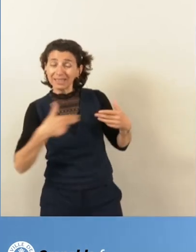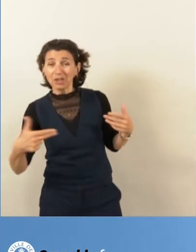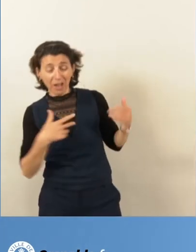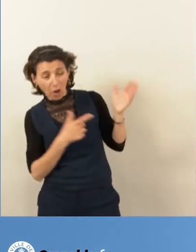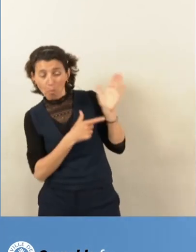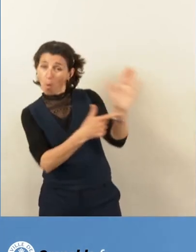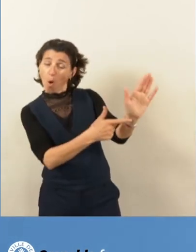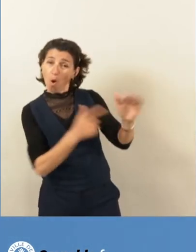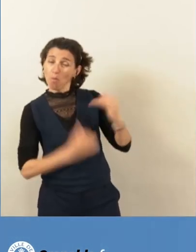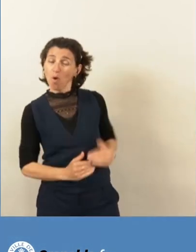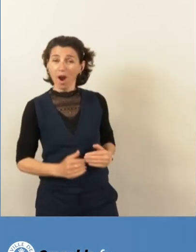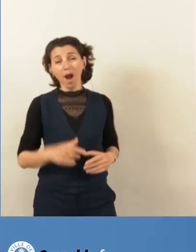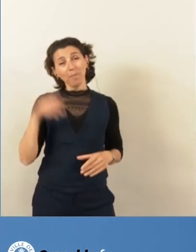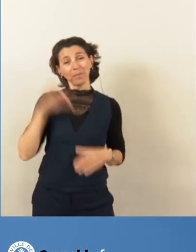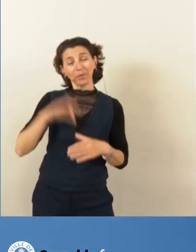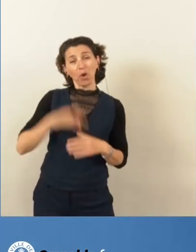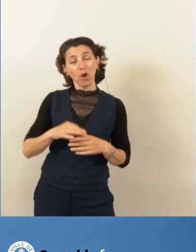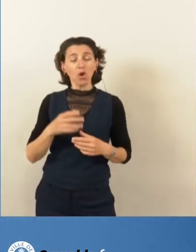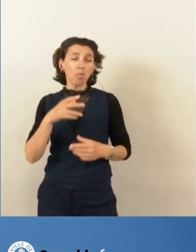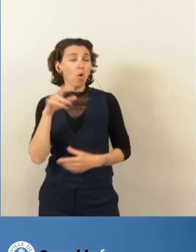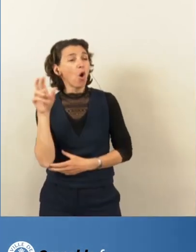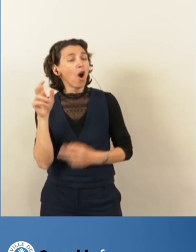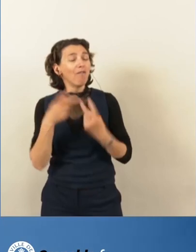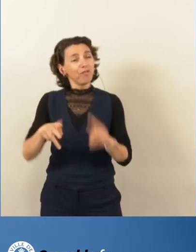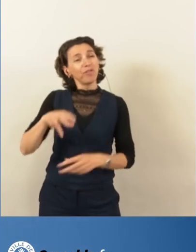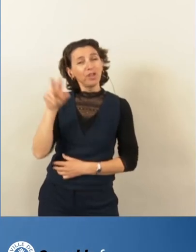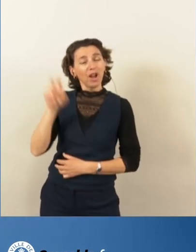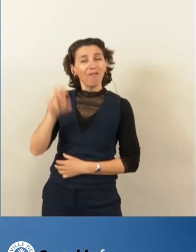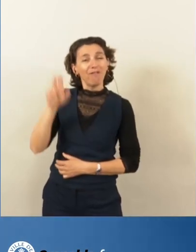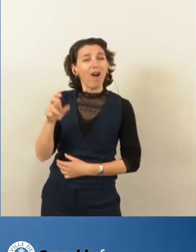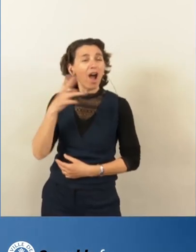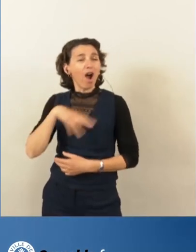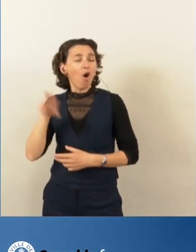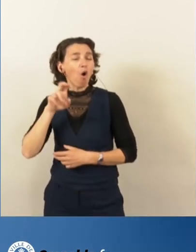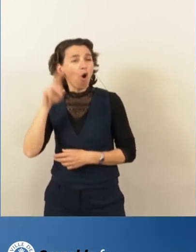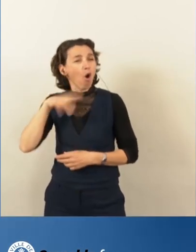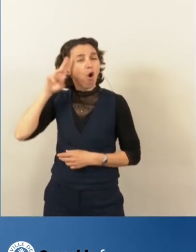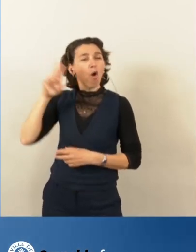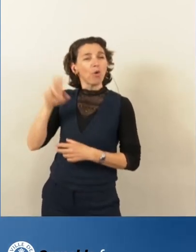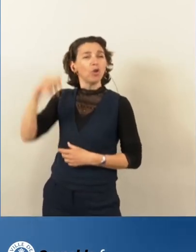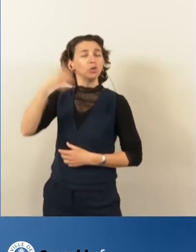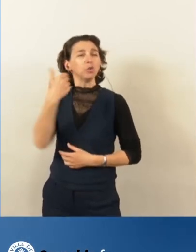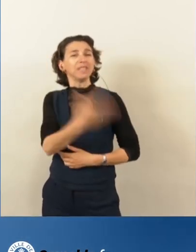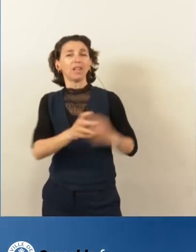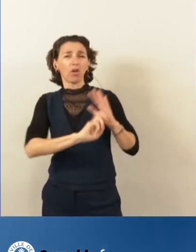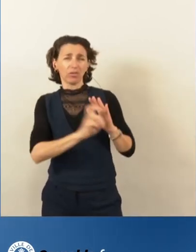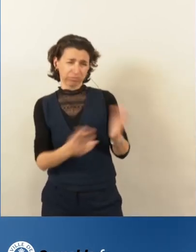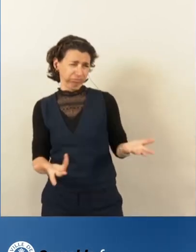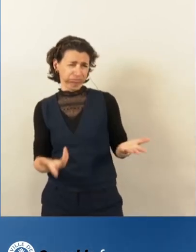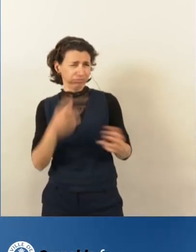électoral de l'unique Europe Écologie Les Verts c'est une utopie trompeuse et elle sera le fondement de votre